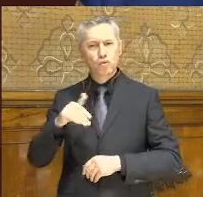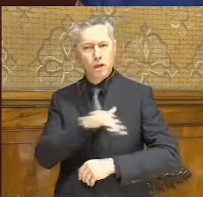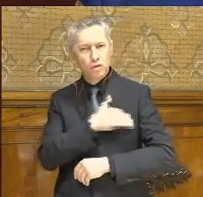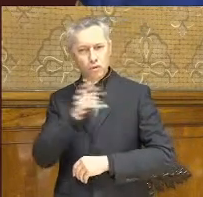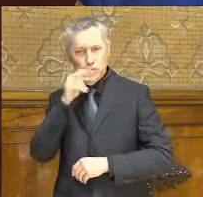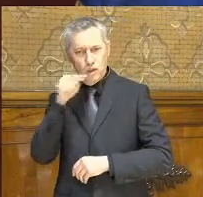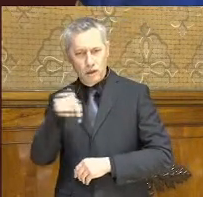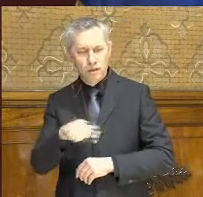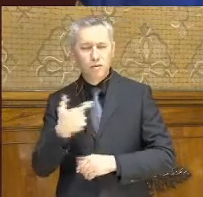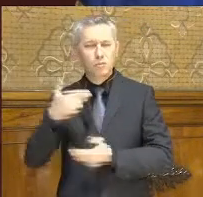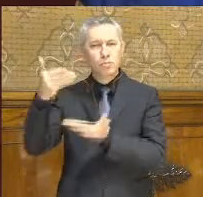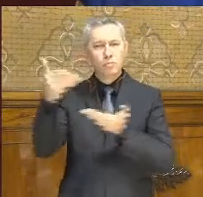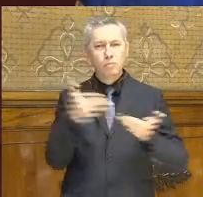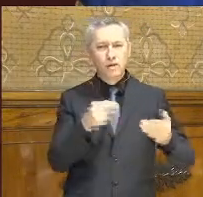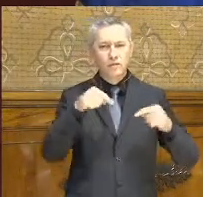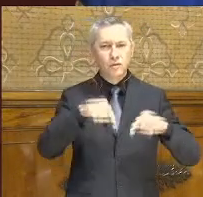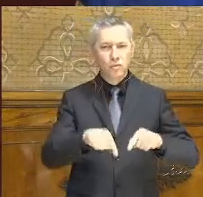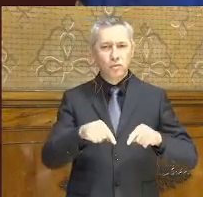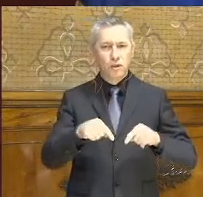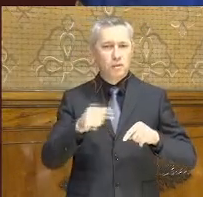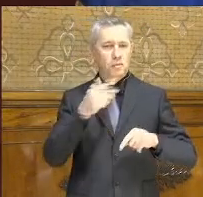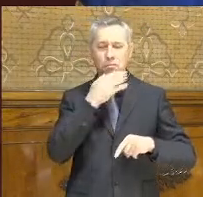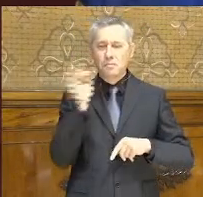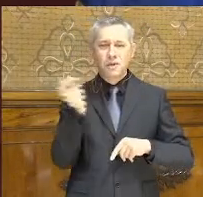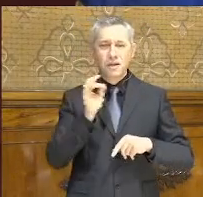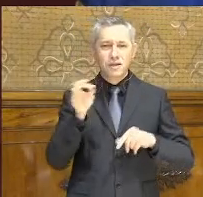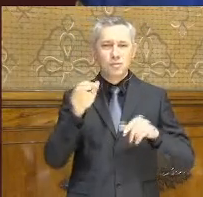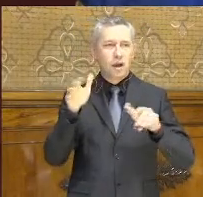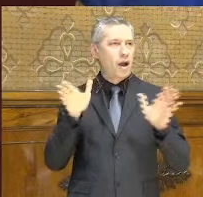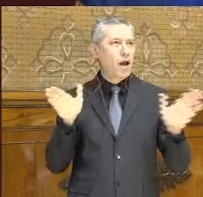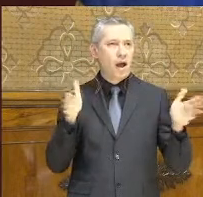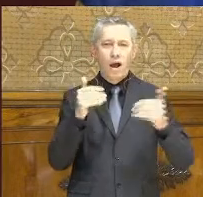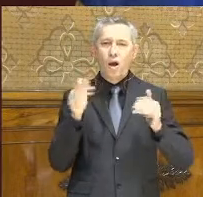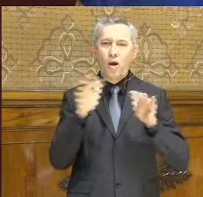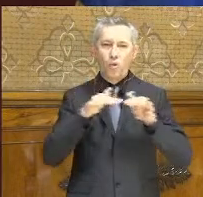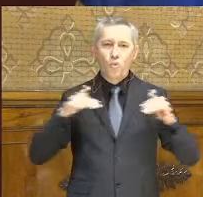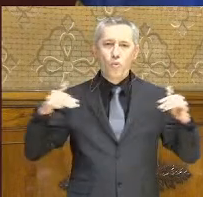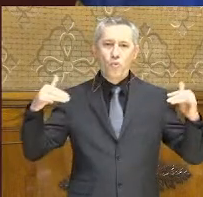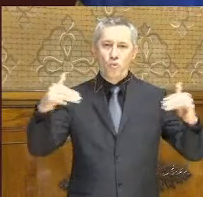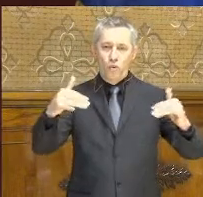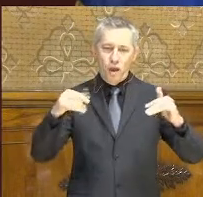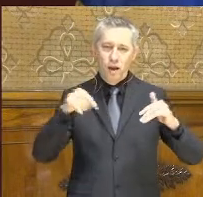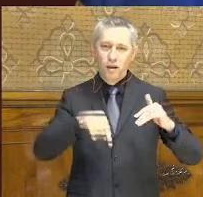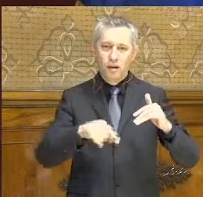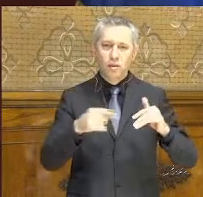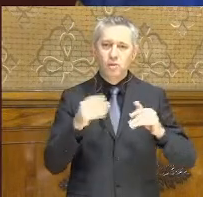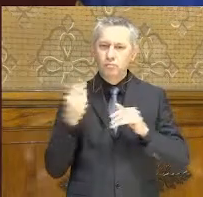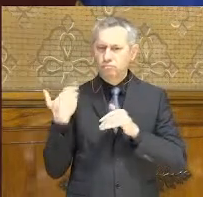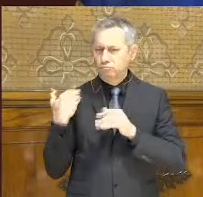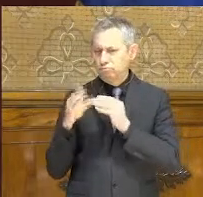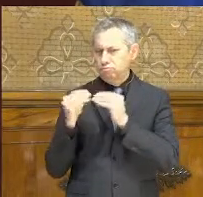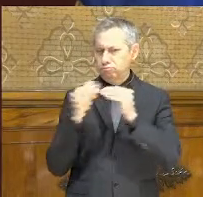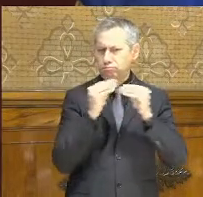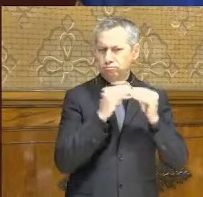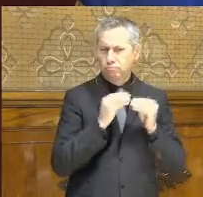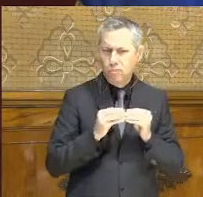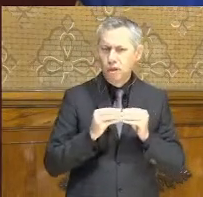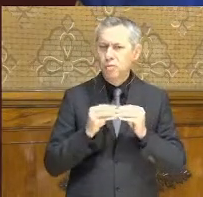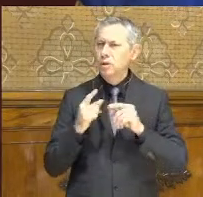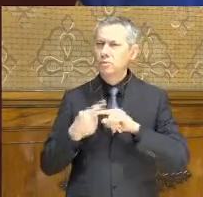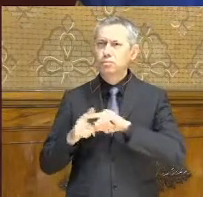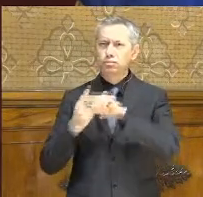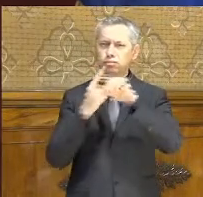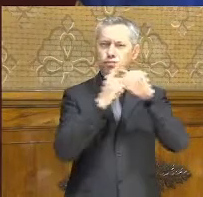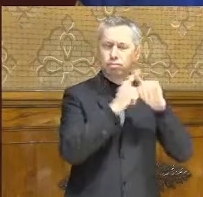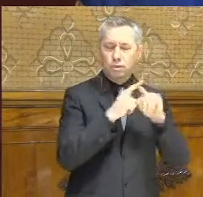questa magnifica Aula Magna recentemente restaurata, alla quale è stato riportato l'originario splendore su